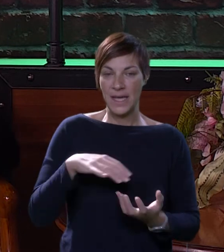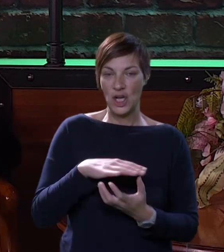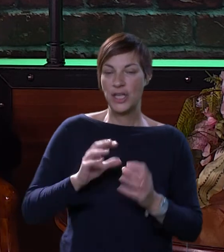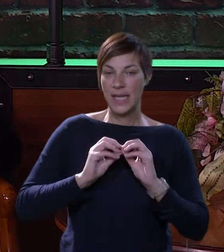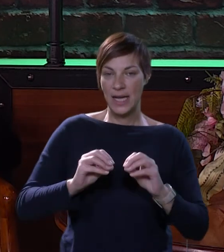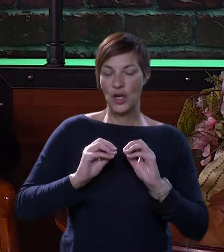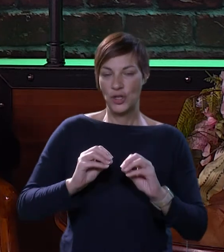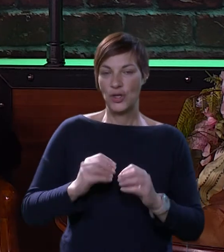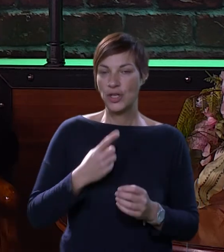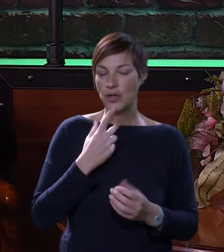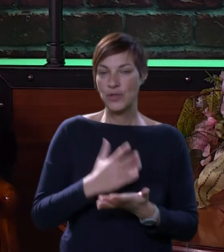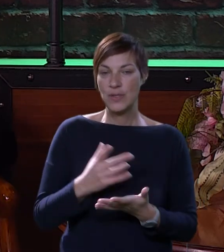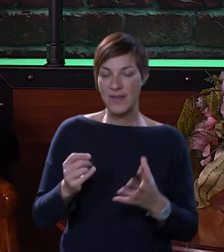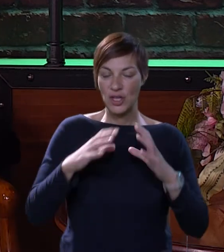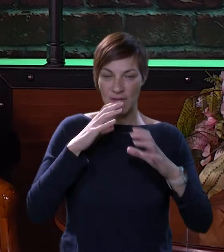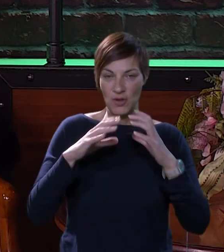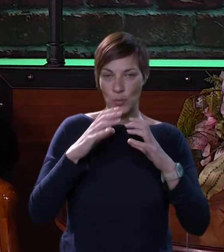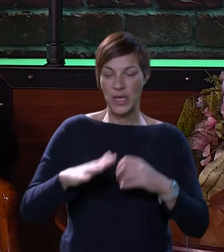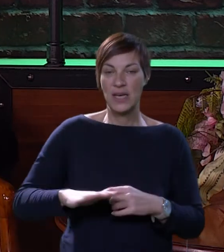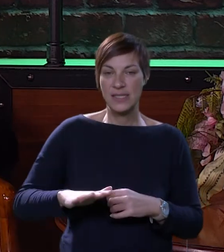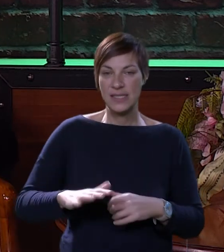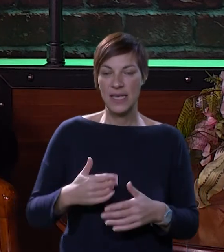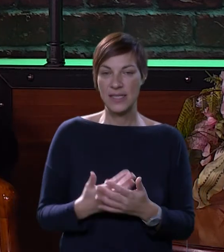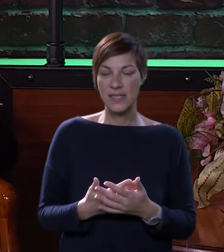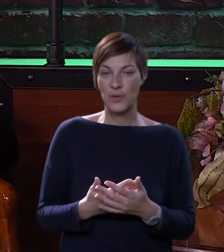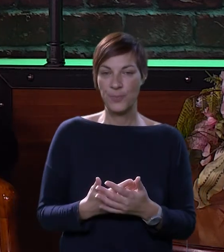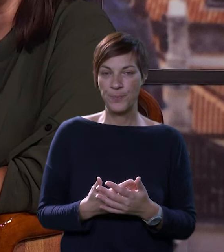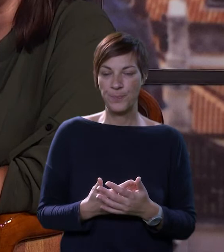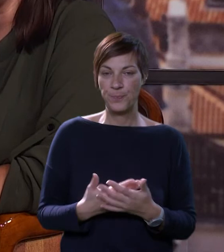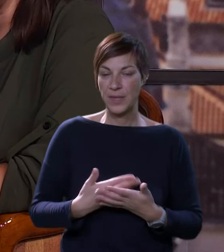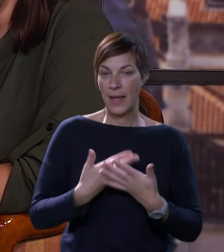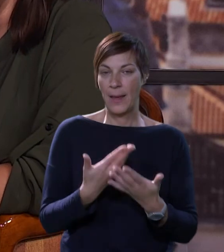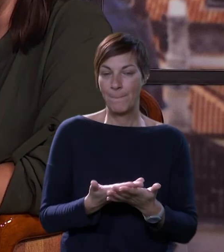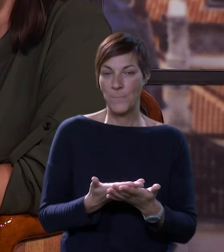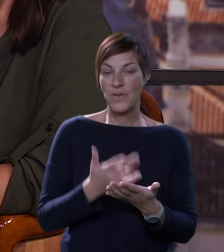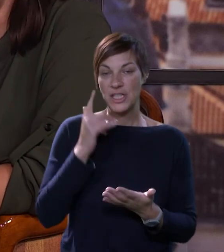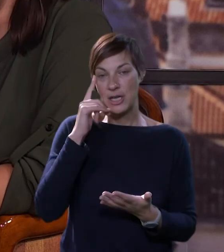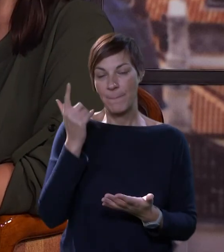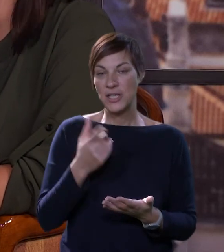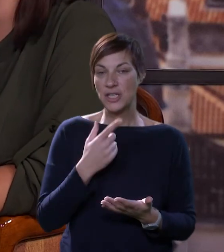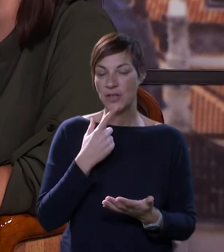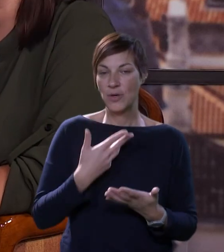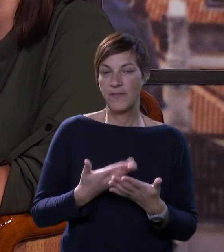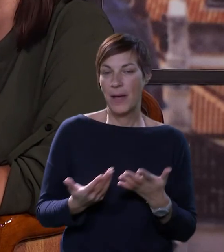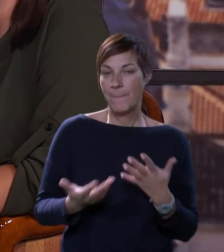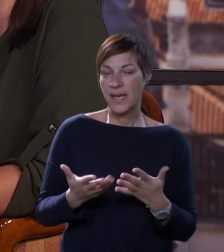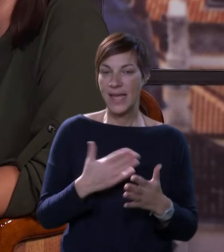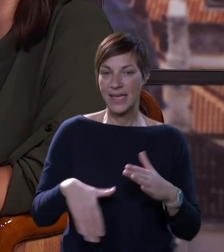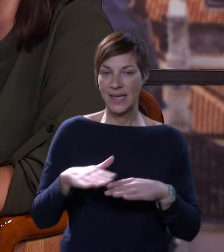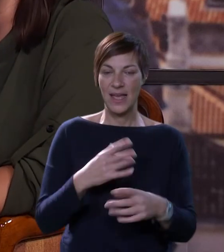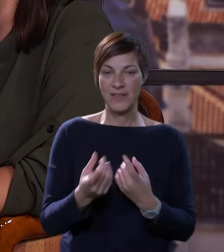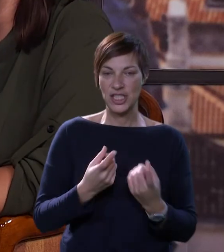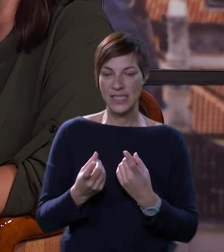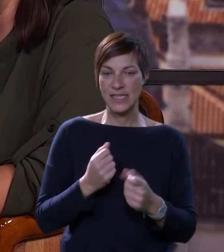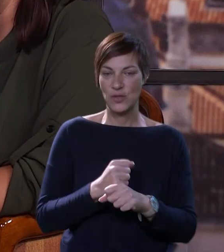roditelji i odgojitelji koji su u svakodnevnoj komunikaciji sa tom djecom. Po vama, po vašem mišljenju, koji je vama nekako najveći